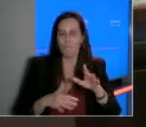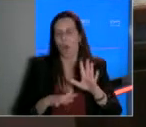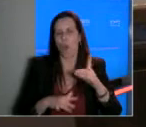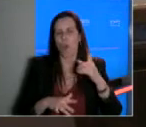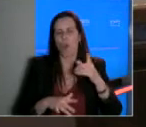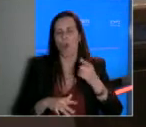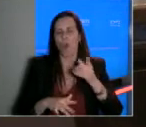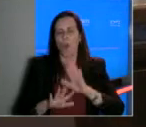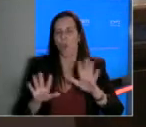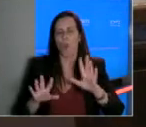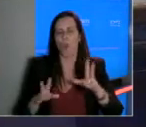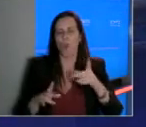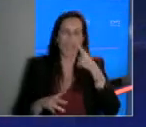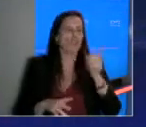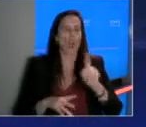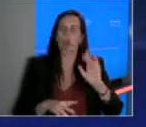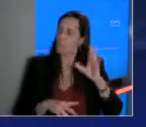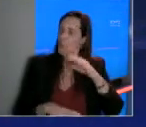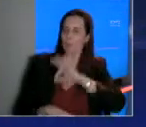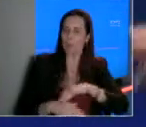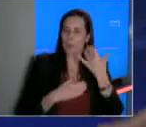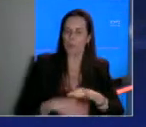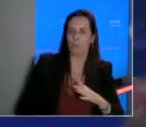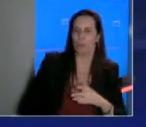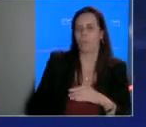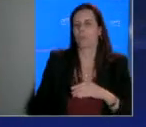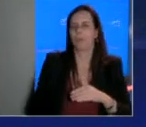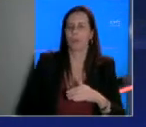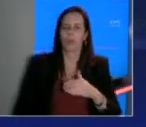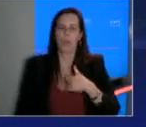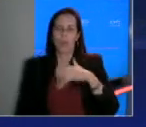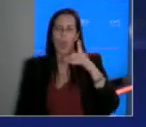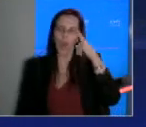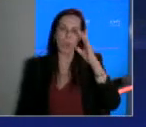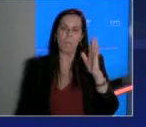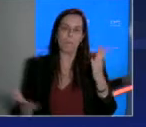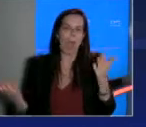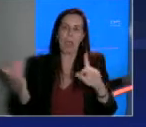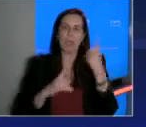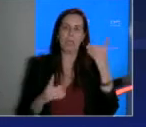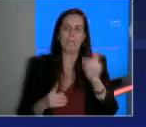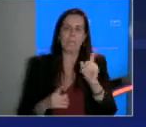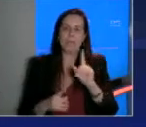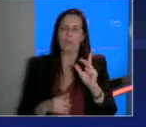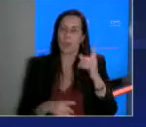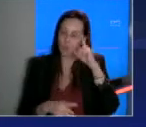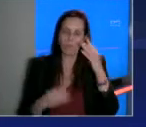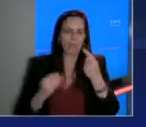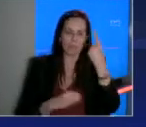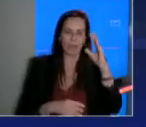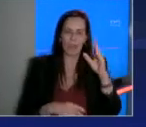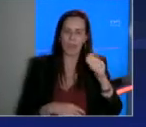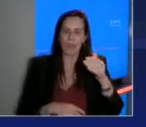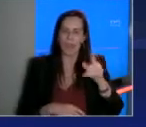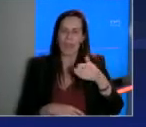של אלטרנטיבה לשלטון. כן, ואז אתה יודע, אנחנו עוד לא יודעים, אני גם... אנחנו לא יודעים מה תהיה הקונסטלציה, מי המינויים, אנחנו יודעים דבר אחד,